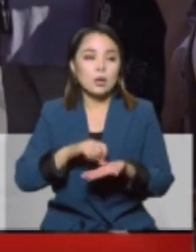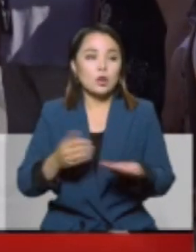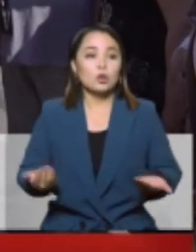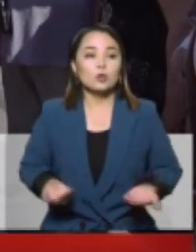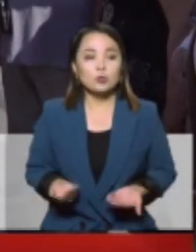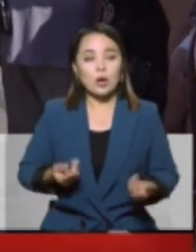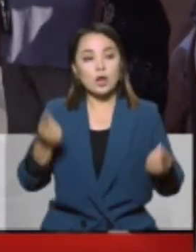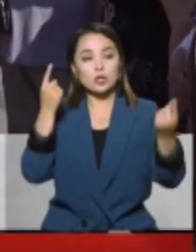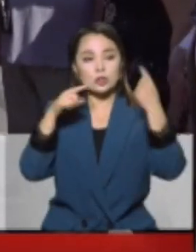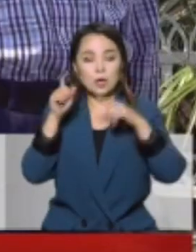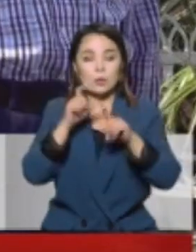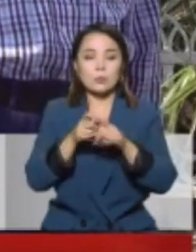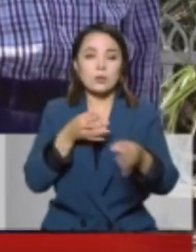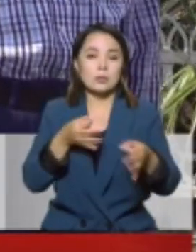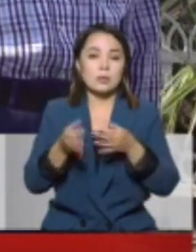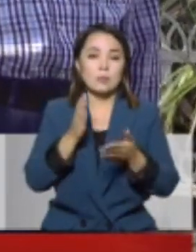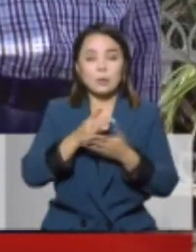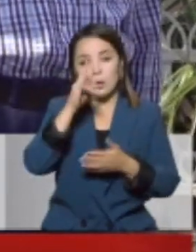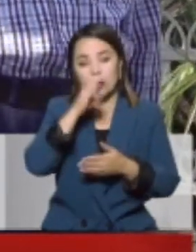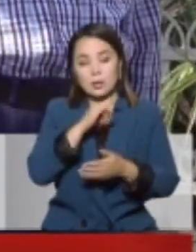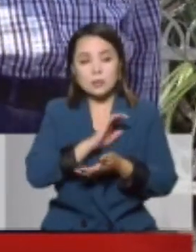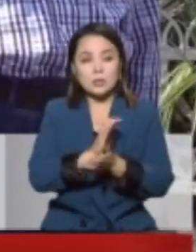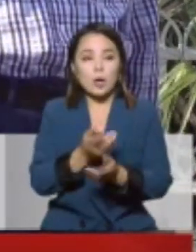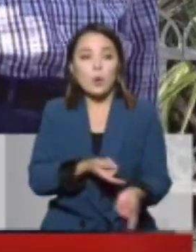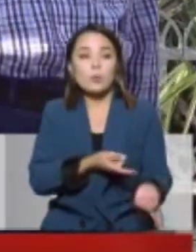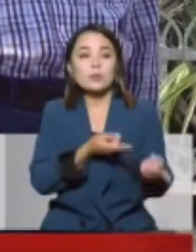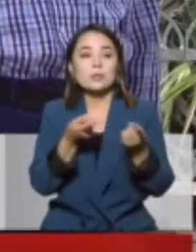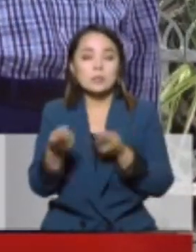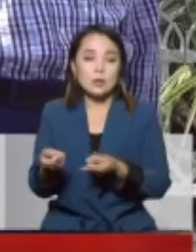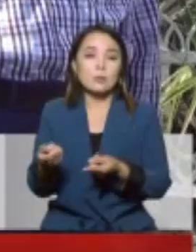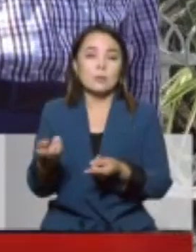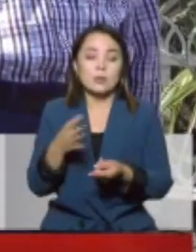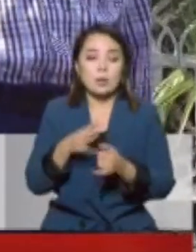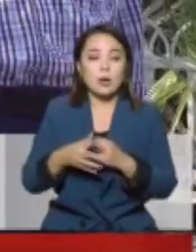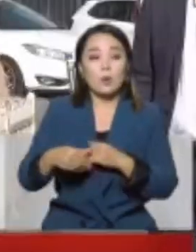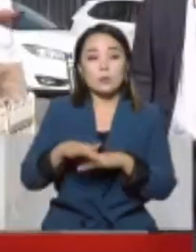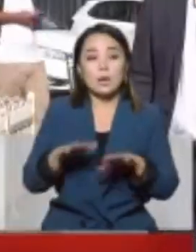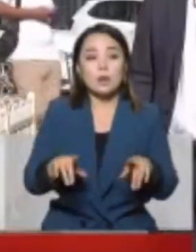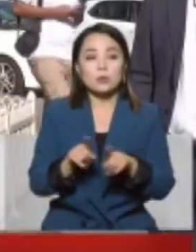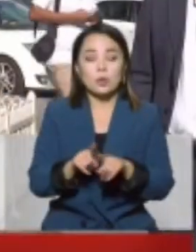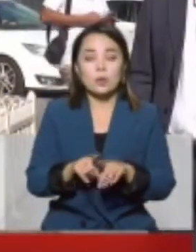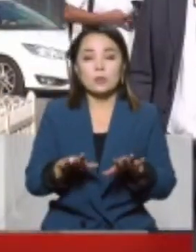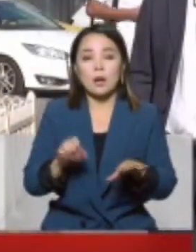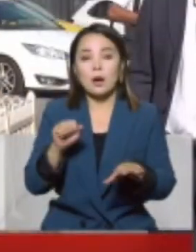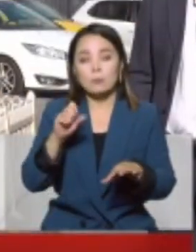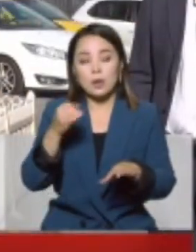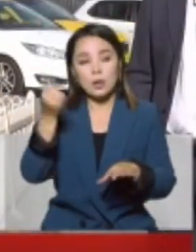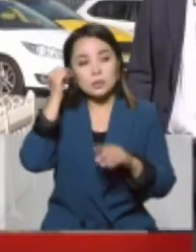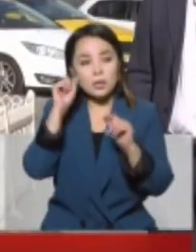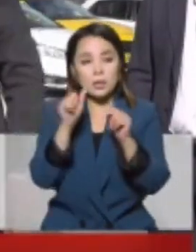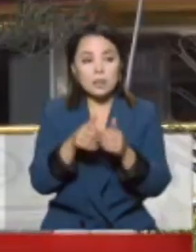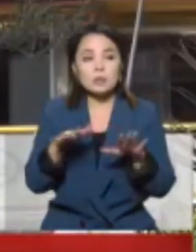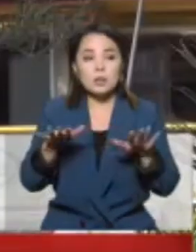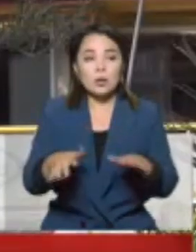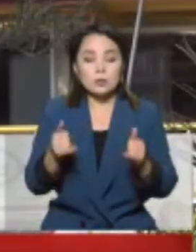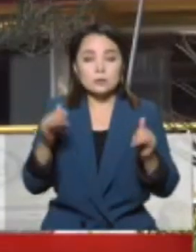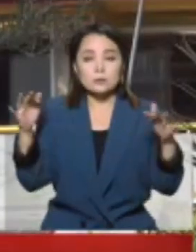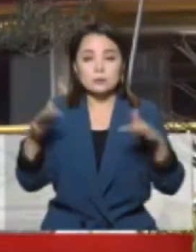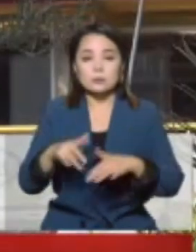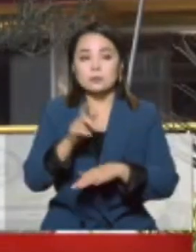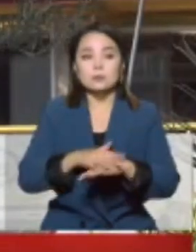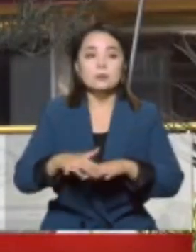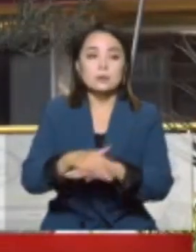шығармашылығы туралы әңгіме өрбіді. Қазақтар тығыз қоныстанған Зейтінбұрны ауданында орналасқан Абай ескерткішінің алды бүгінде